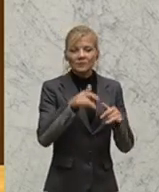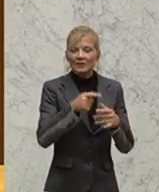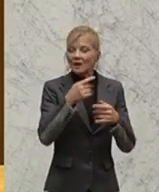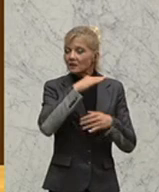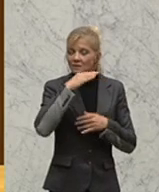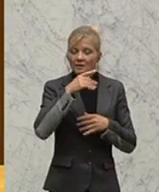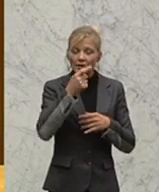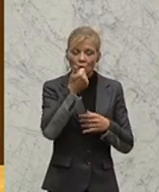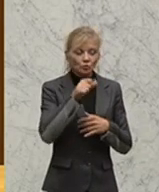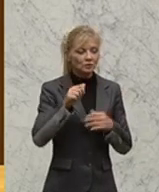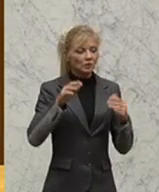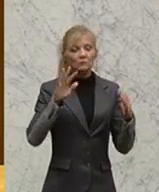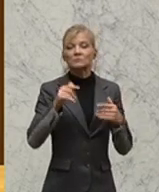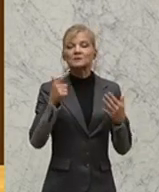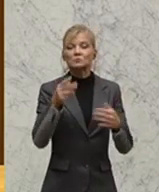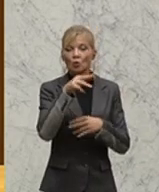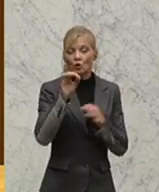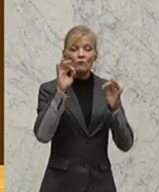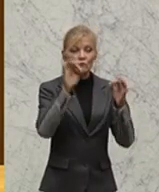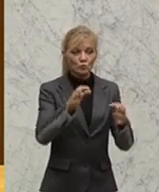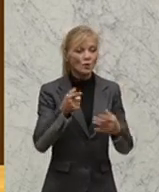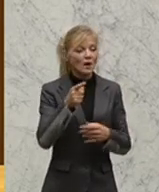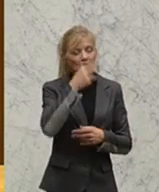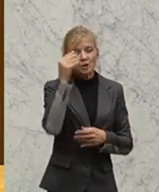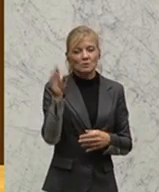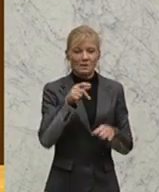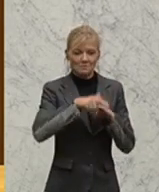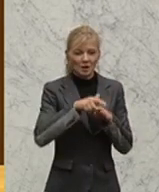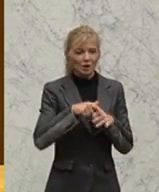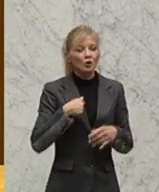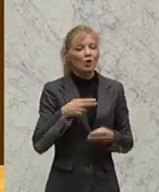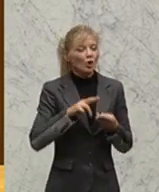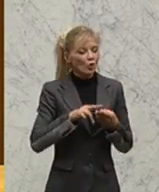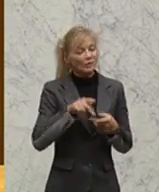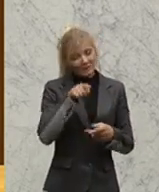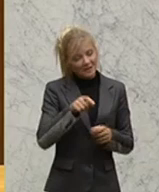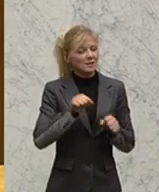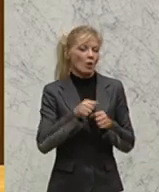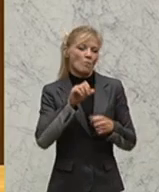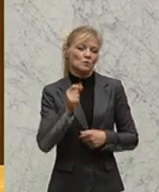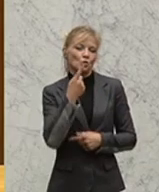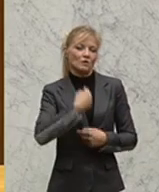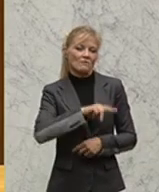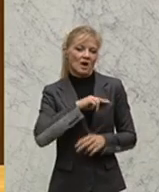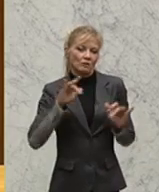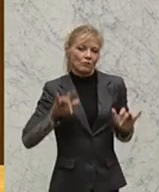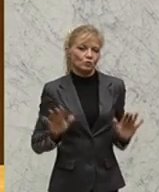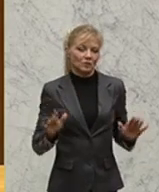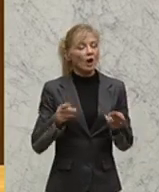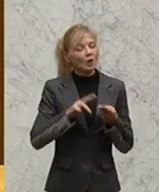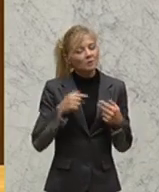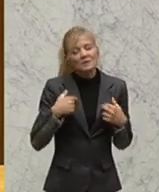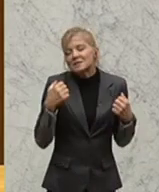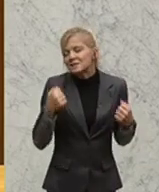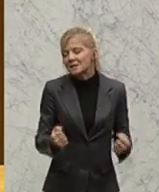genau für diese, Frau Kollegin Belakovic-Schenewein, denke ich mir, haben wir auch eine ganz besondere Verantwortung. Und ich bin sicher, bei Rudolf Hunsdorfer sind alle